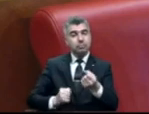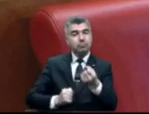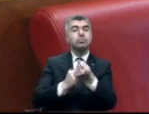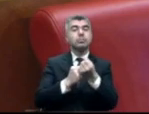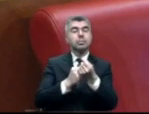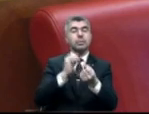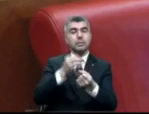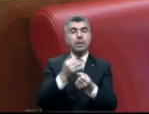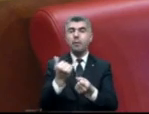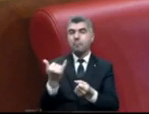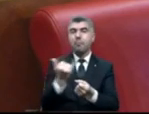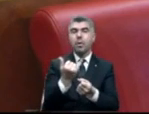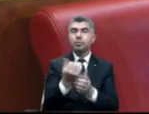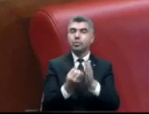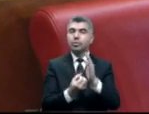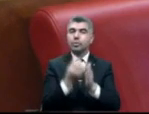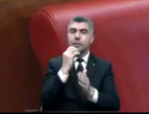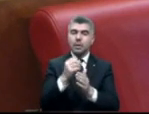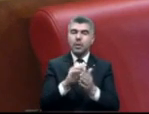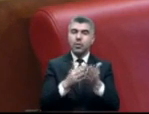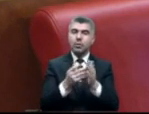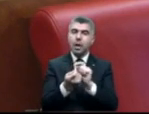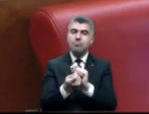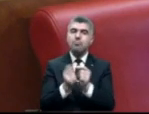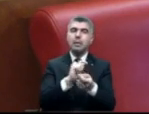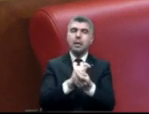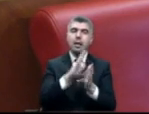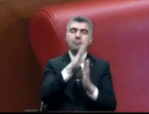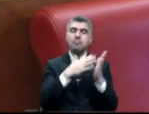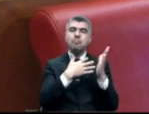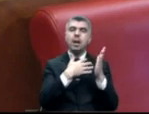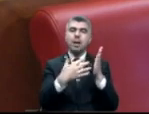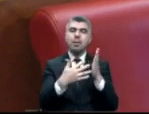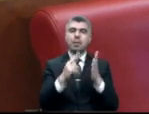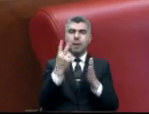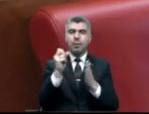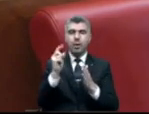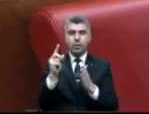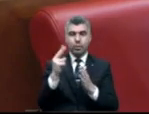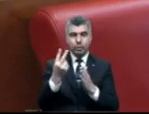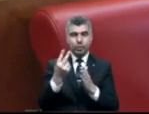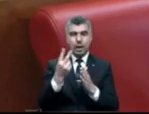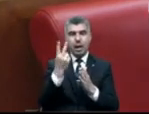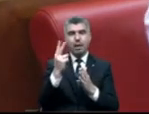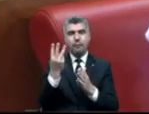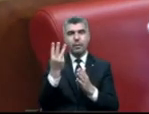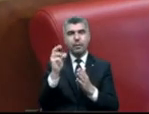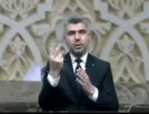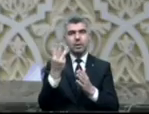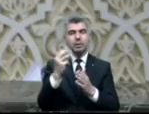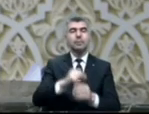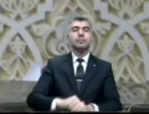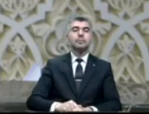المعدني وإعطاه دينامية جديدة بتحيين المخطط المغربي المغرب المعدني 2021-2030. وشكرا. سيدة